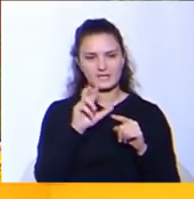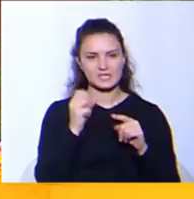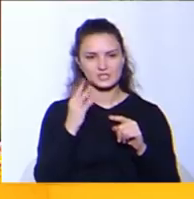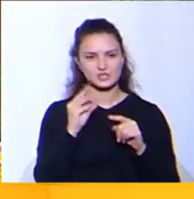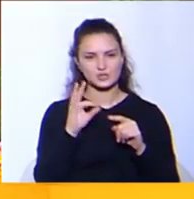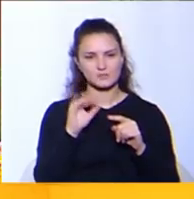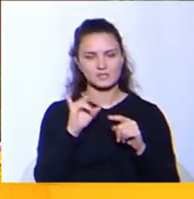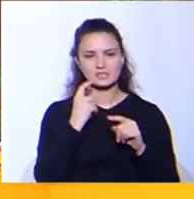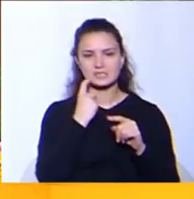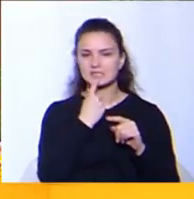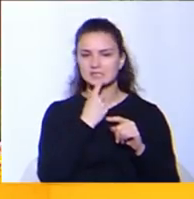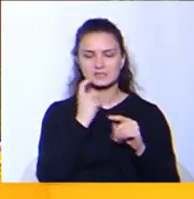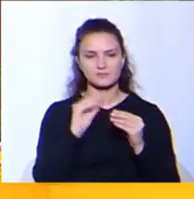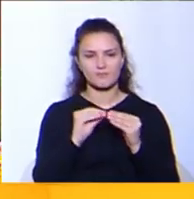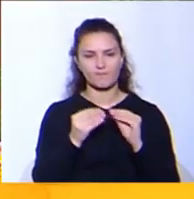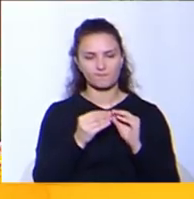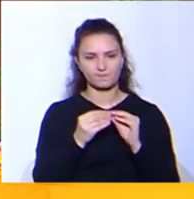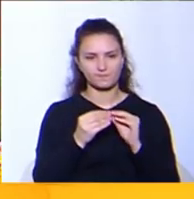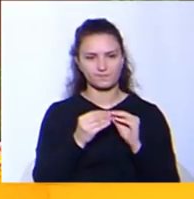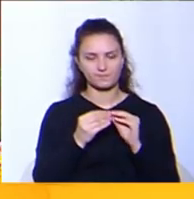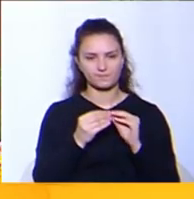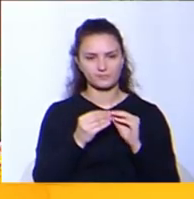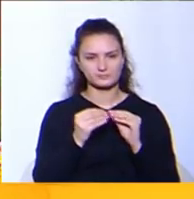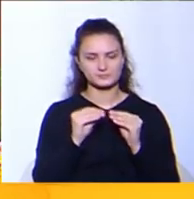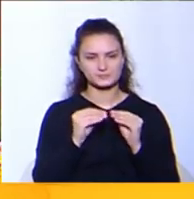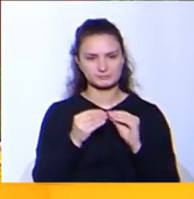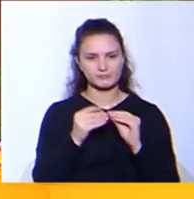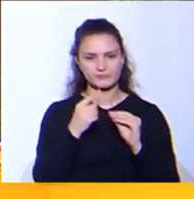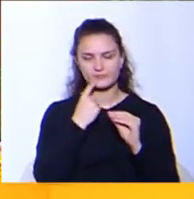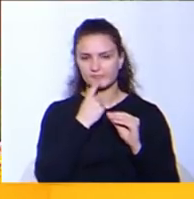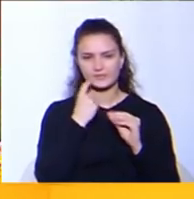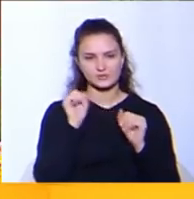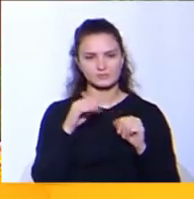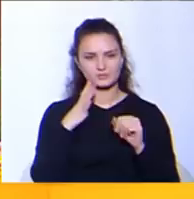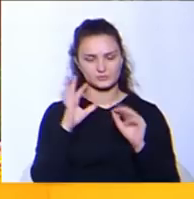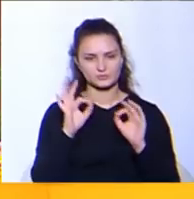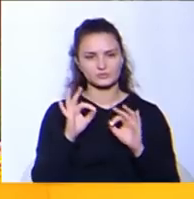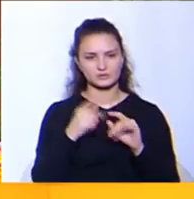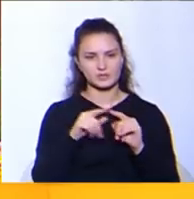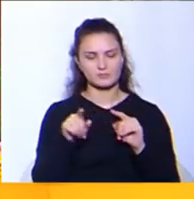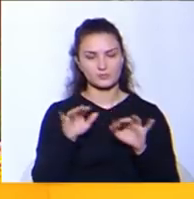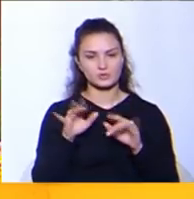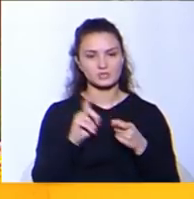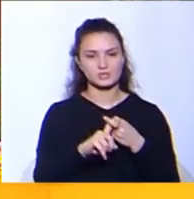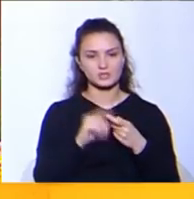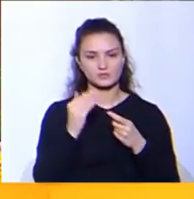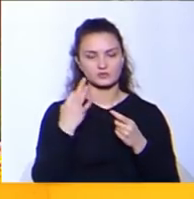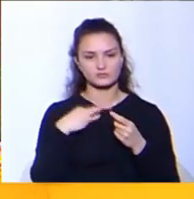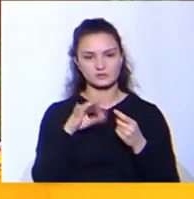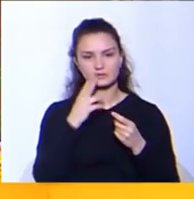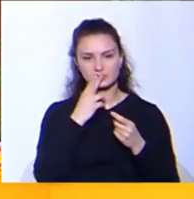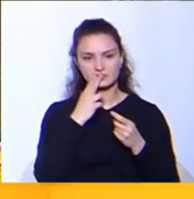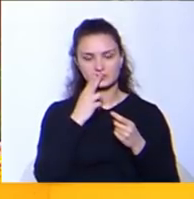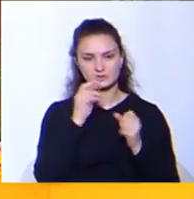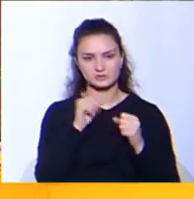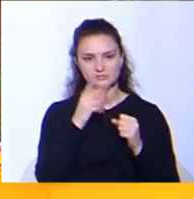მანებში ღრძილების ანთების სტატისტიკის მკვეთრი მატება შეიძლება იყოს სწორედ ამ პროცესთან. თქვენი შვილი ეწევა